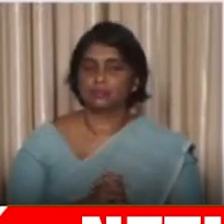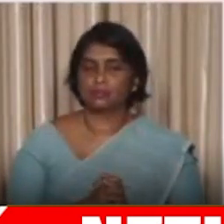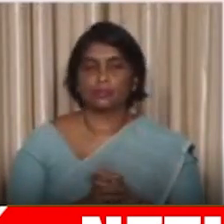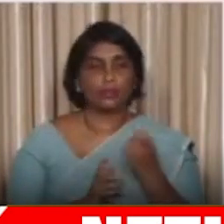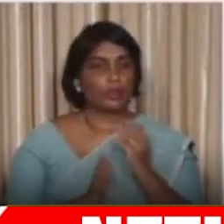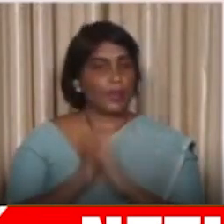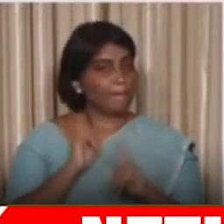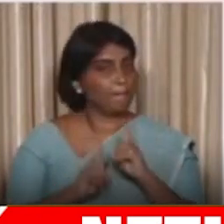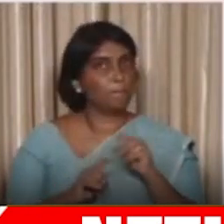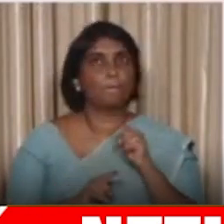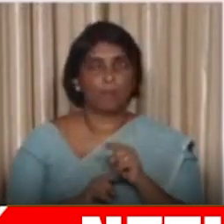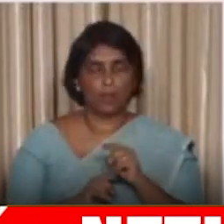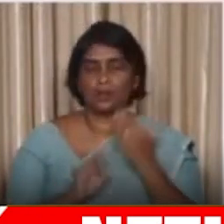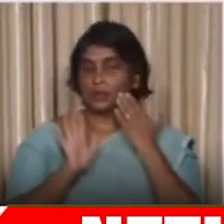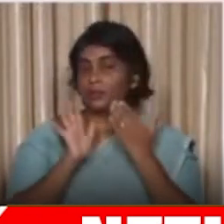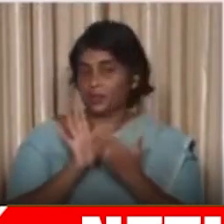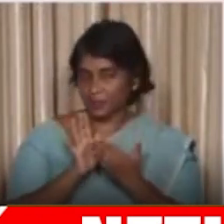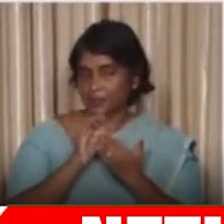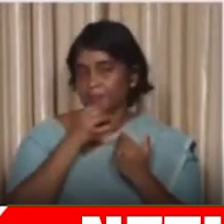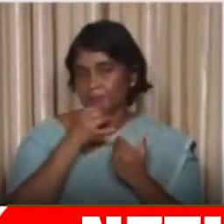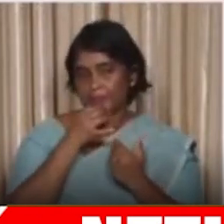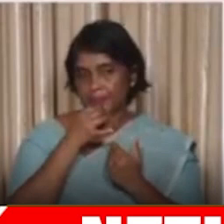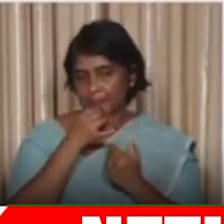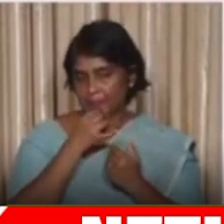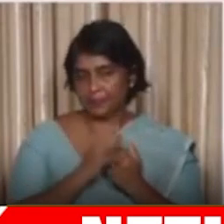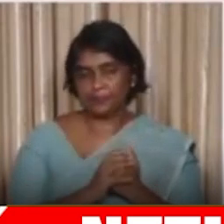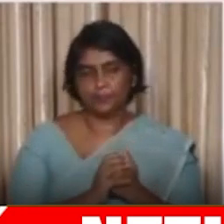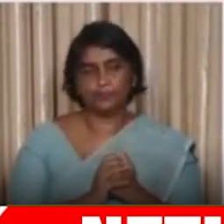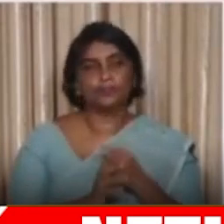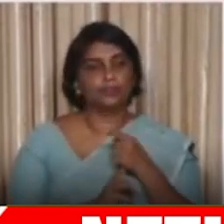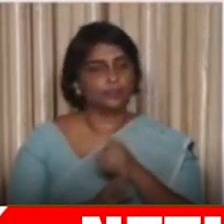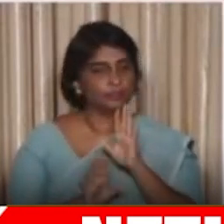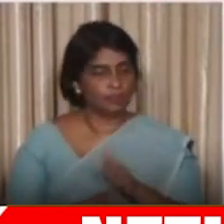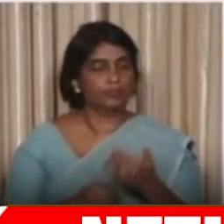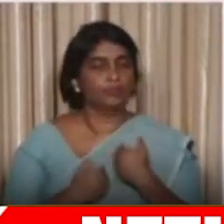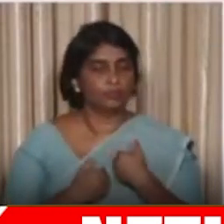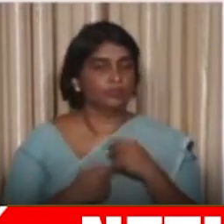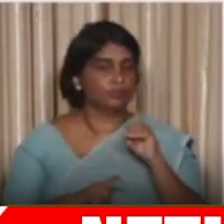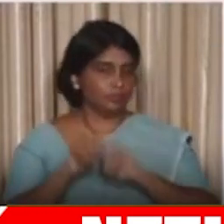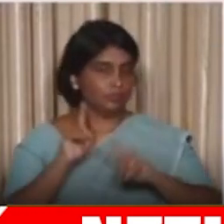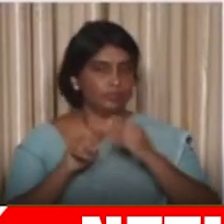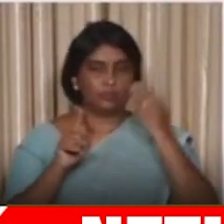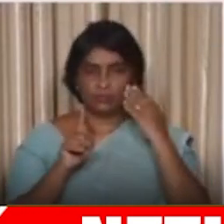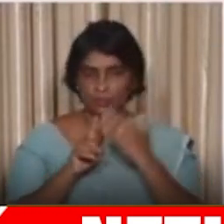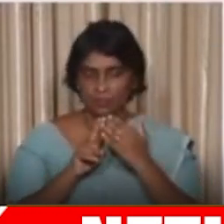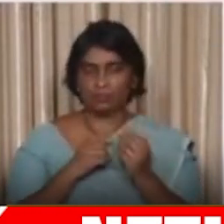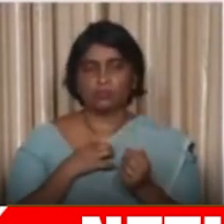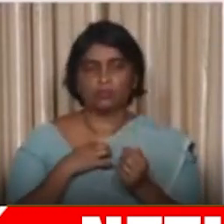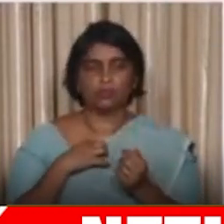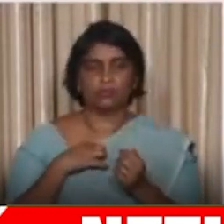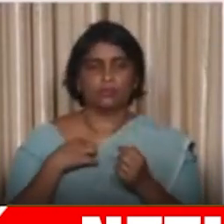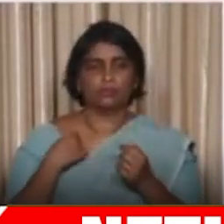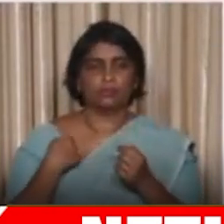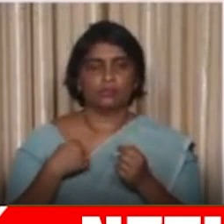මුදල් අමාත්‍යාංශයේ විසින් ගෙන එන ඒක තමයි අපි අද සාකච්ඡාවට බඳුන් වෙන්නේ. ඉතින්